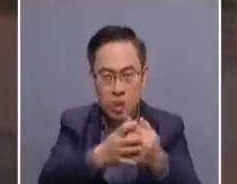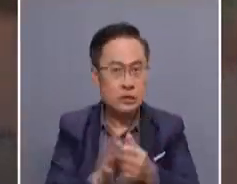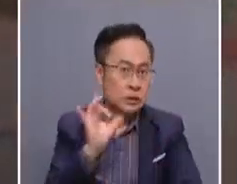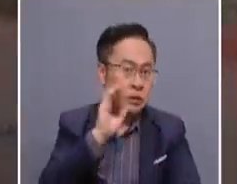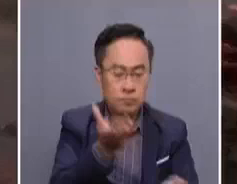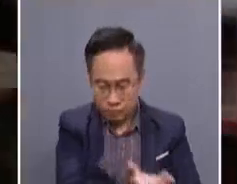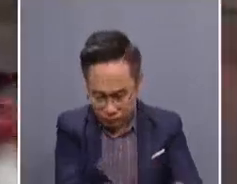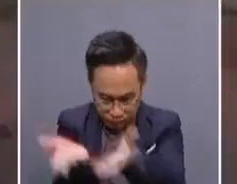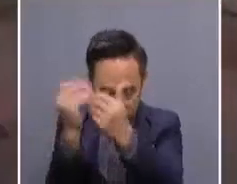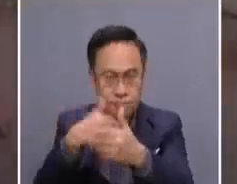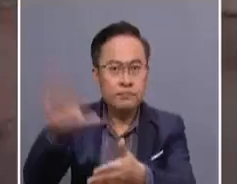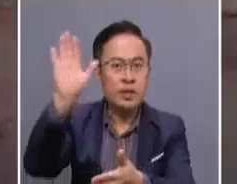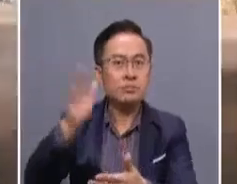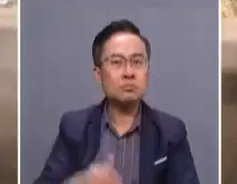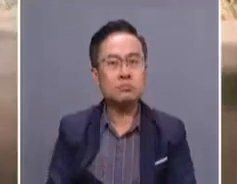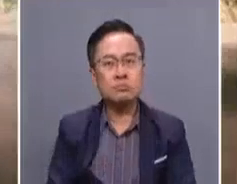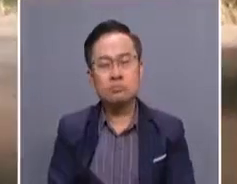ออกจากสถานที่ทันทีฮะ